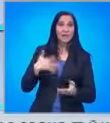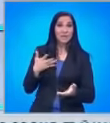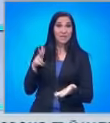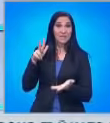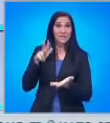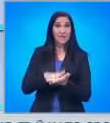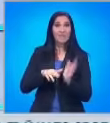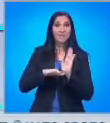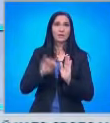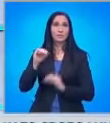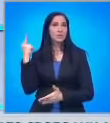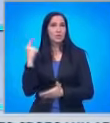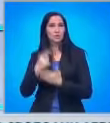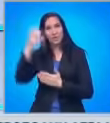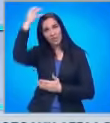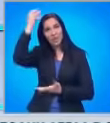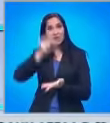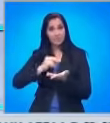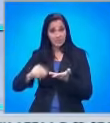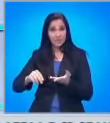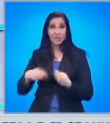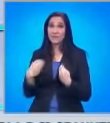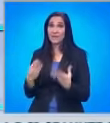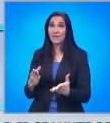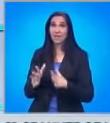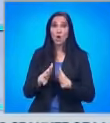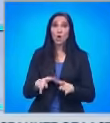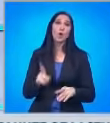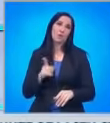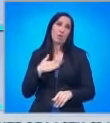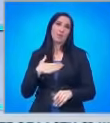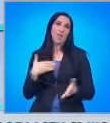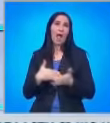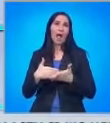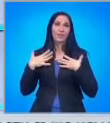да е задължителен за държавната администрация, както и да се издава на хората с антитела.